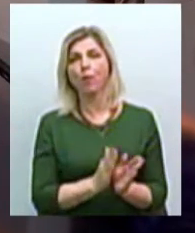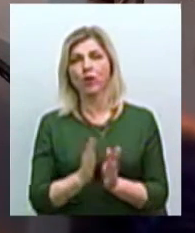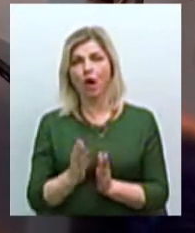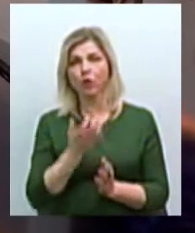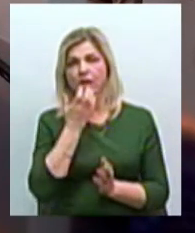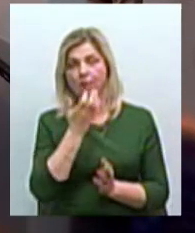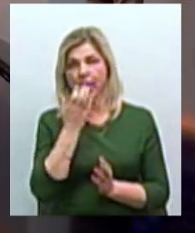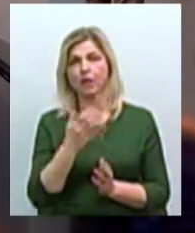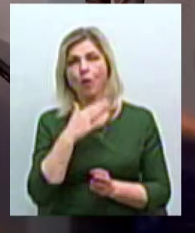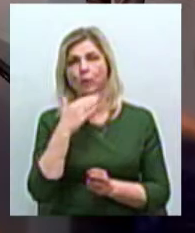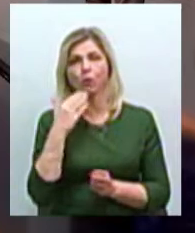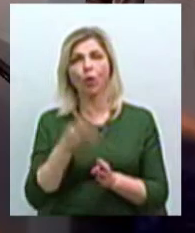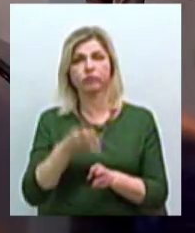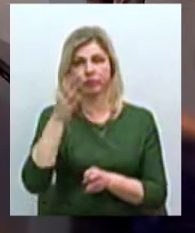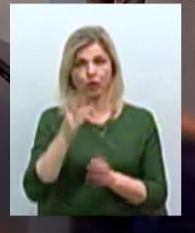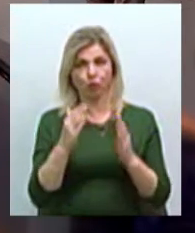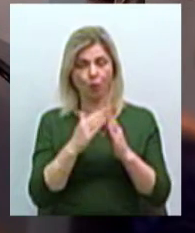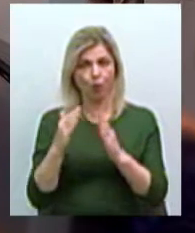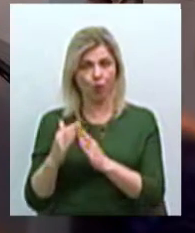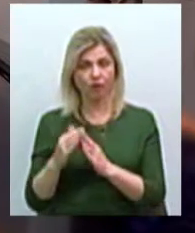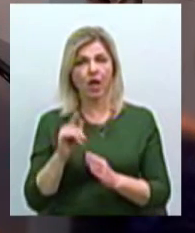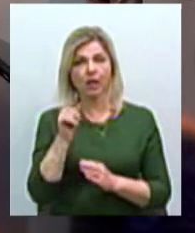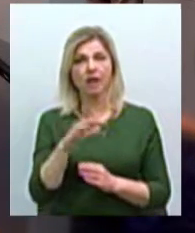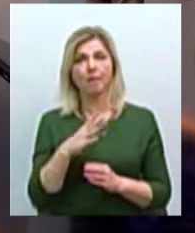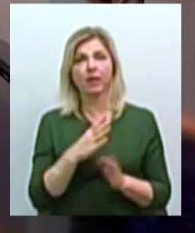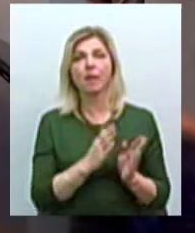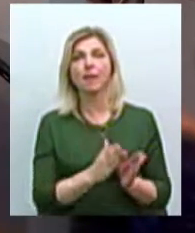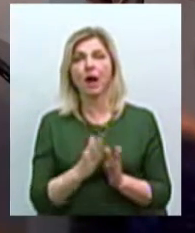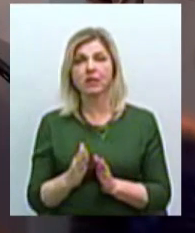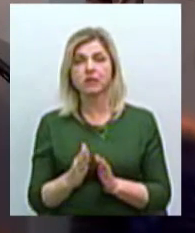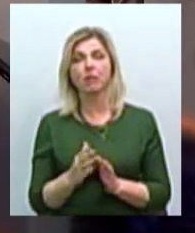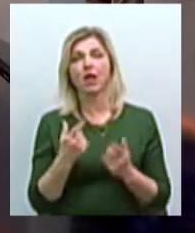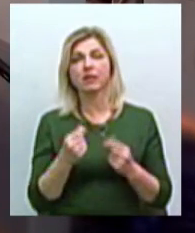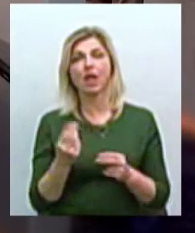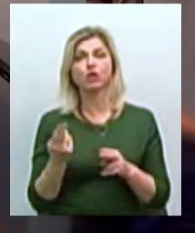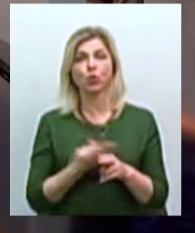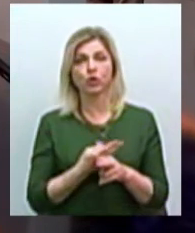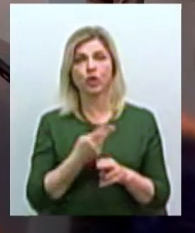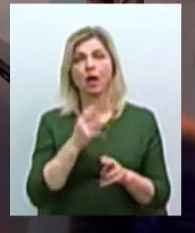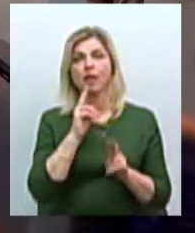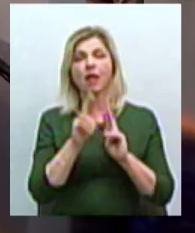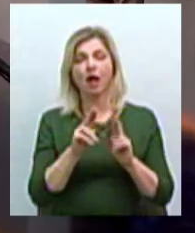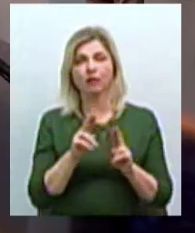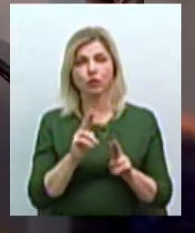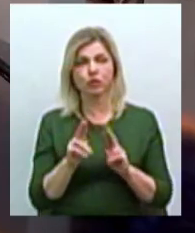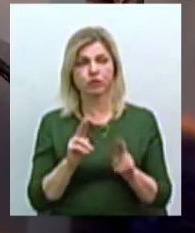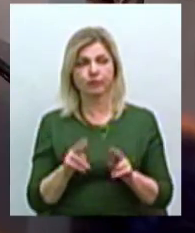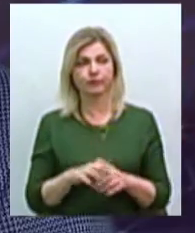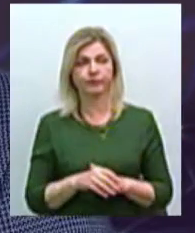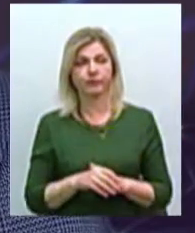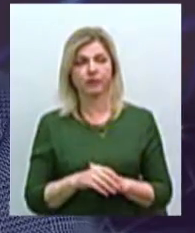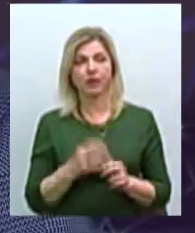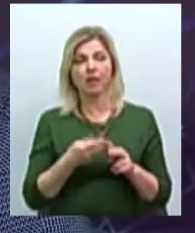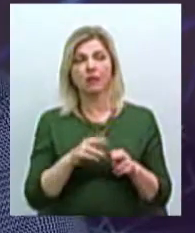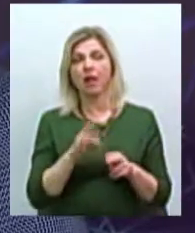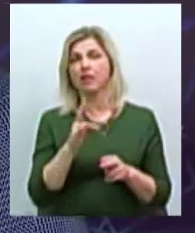многоэтажных домов. Если говорить в двух словах, там был заложен механизм, при котором исключается латочное утепление, которое является